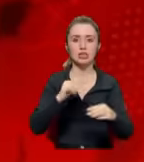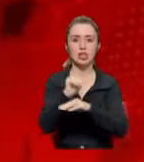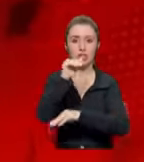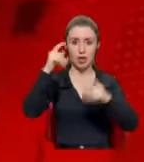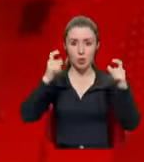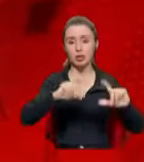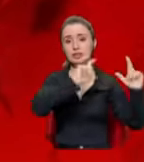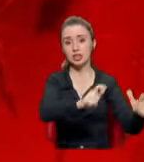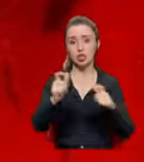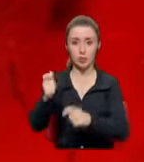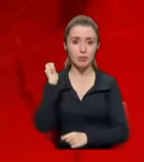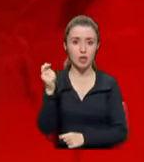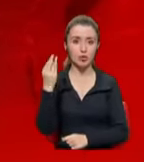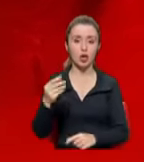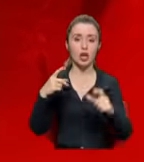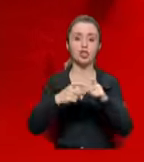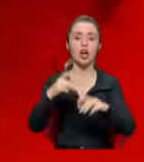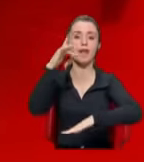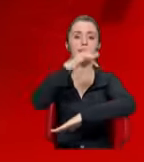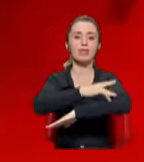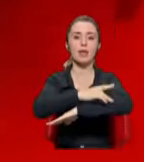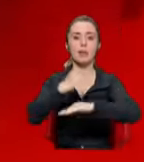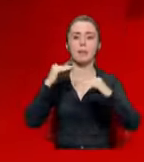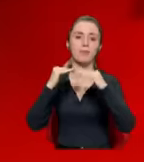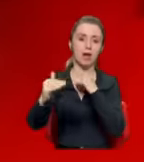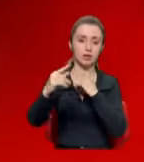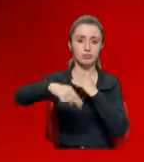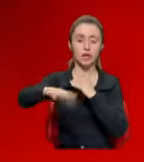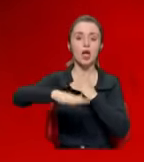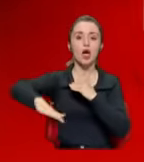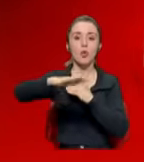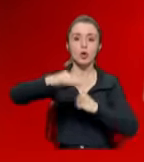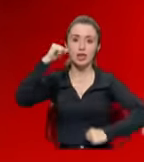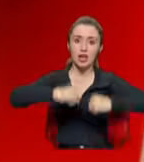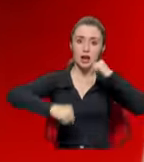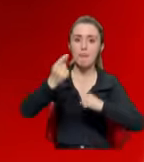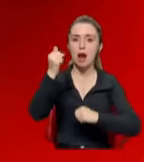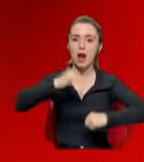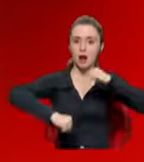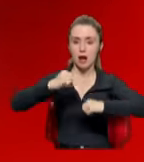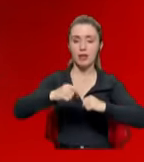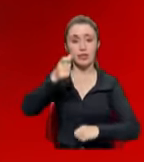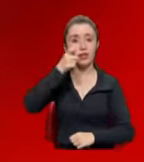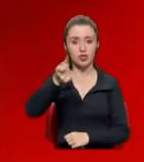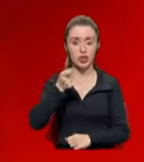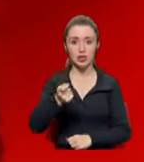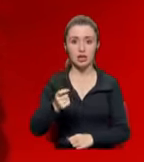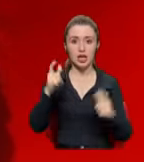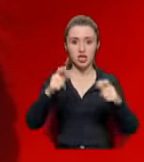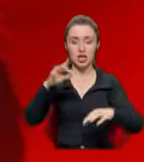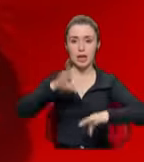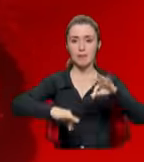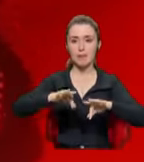ta zunda bırakılan Şahintepe Mahallesi halkı bölgedeki rant tehlikesine dikkat çekti şehir plancısı